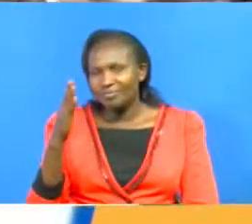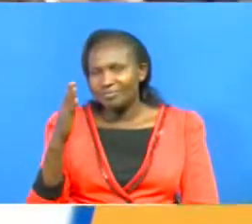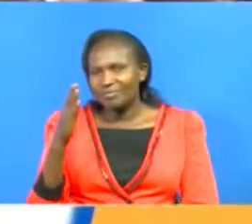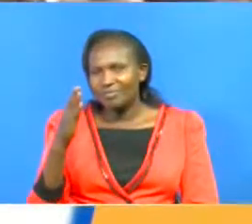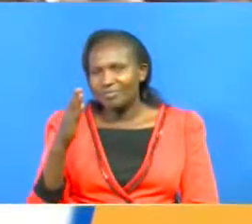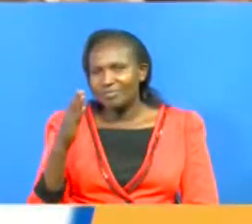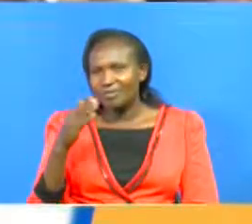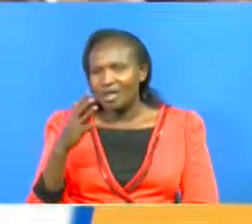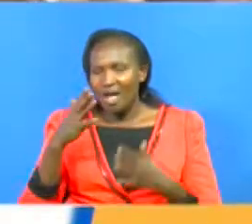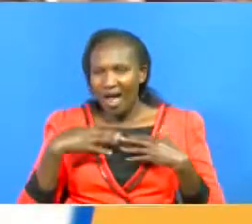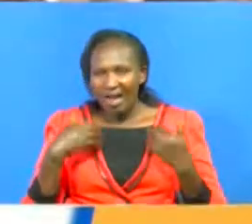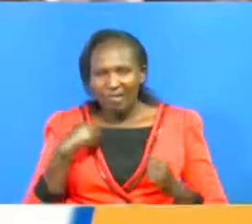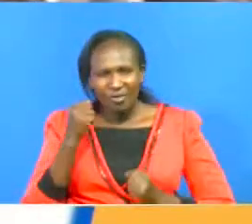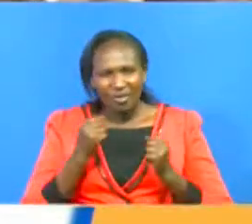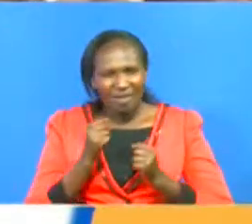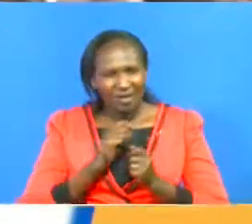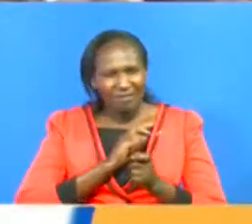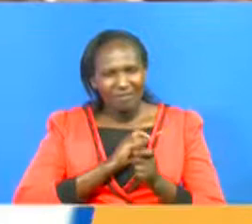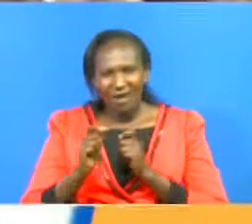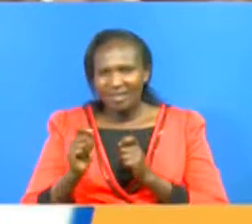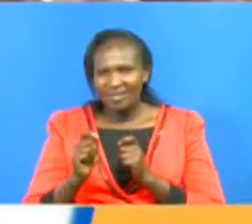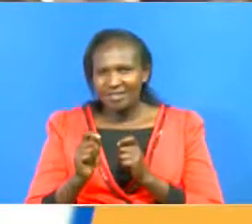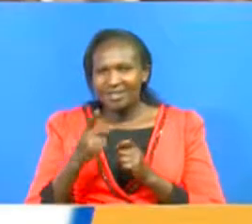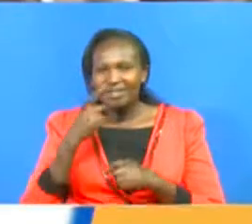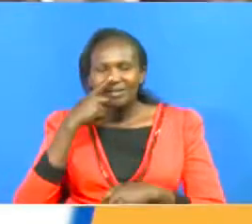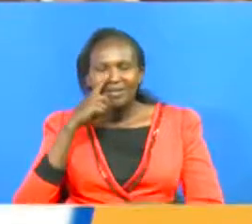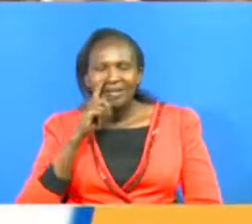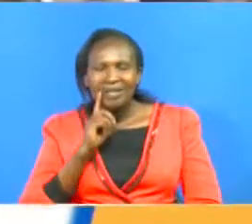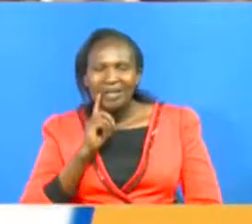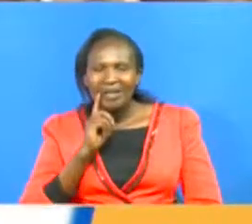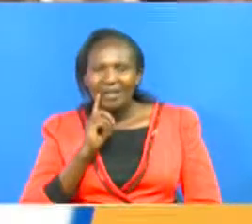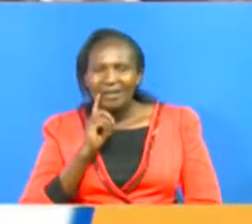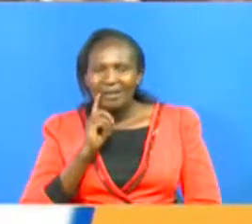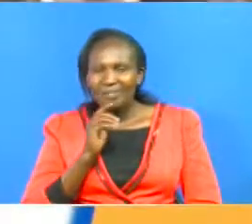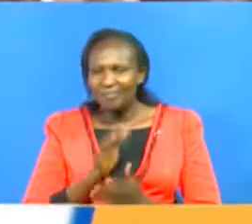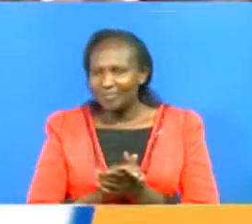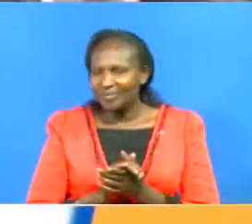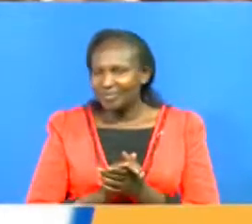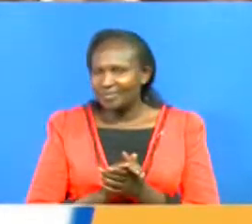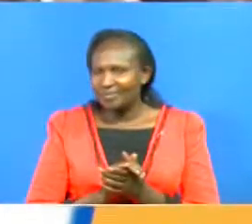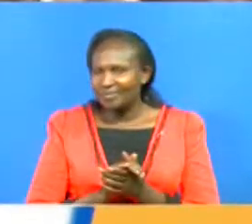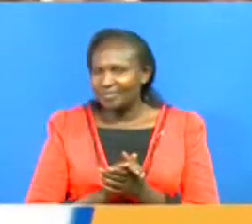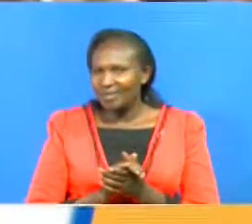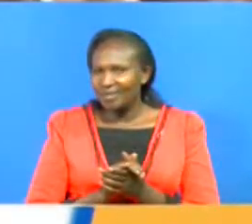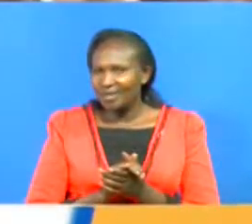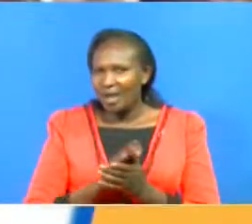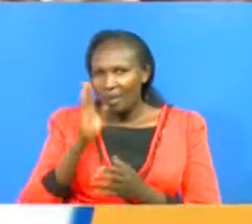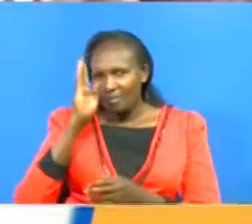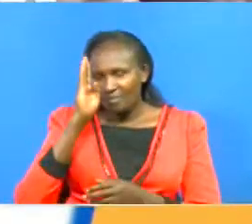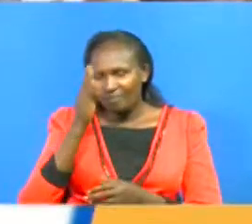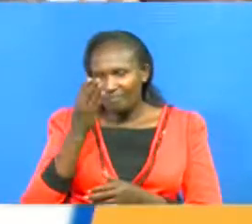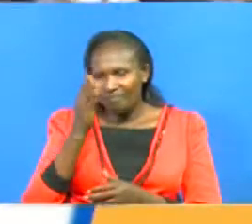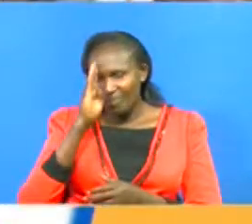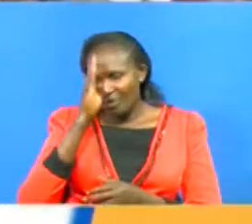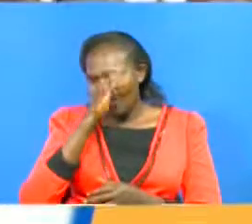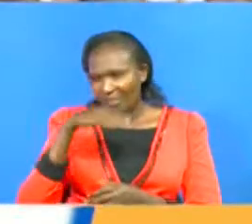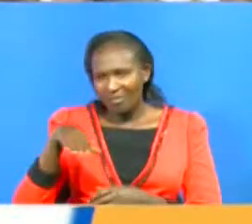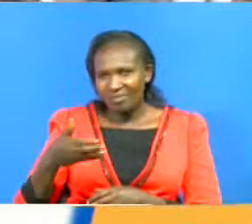kwa mbio zaidi duniani anaitwa nani? Chita. Mji wa Mumias unapatikana katika kaunti gani?